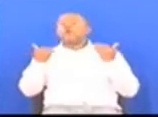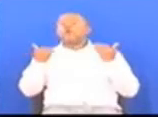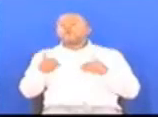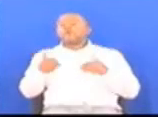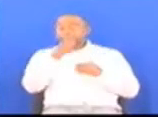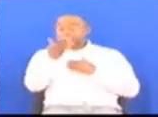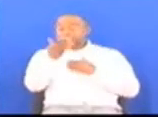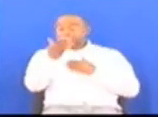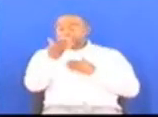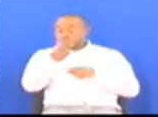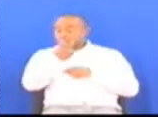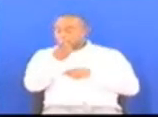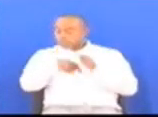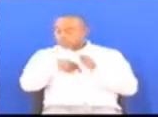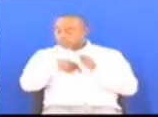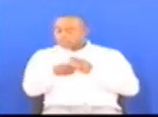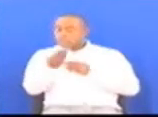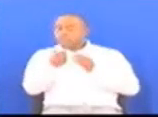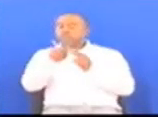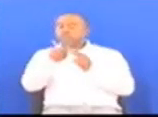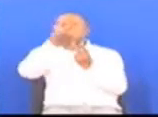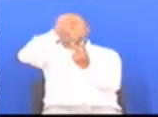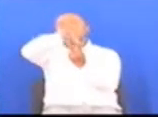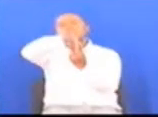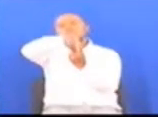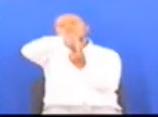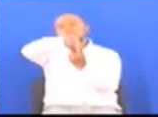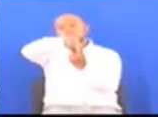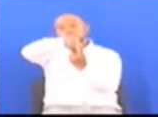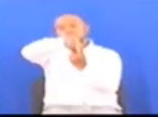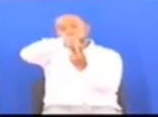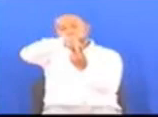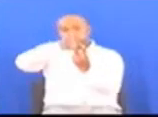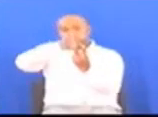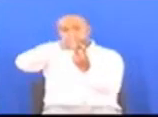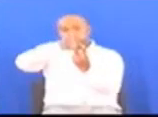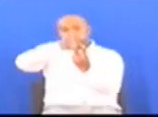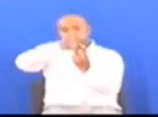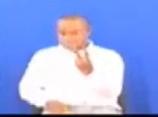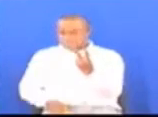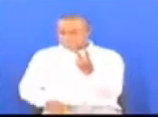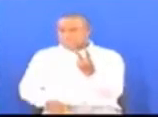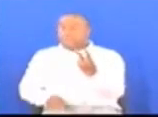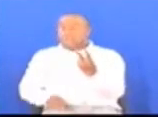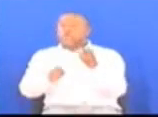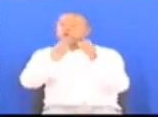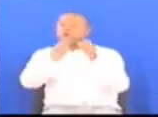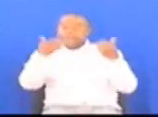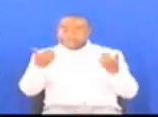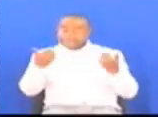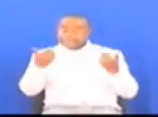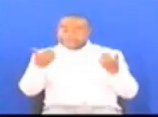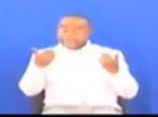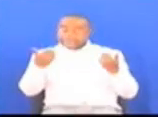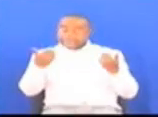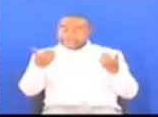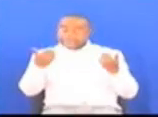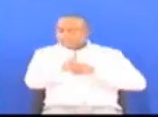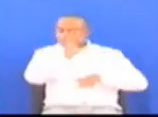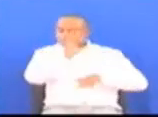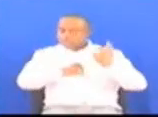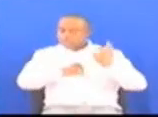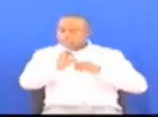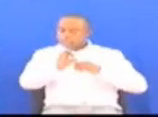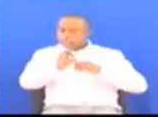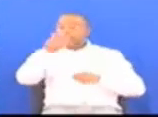uchumi wa kati, tena kwa katikati kabisa, na tukaenda kwa raha zetu. Kwa hivi twendeni kwenye uchaguzi, na